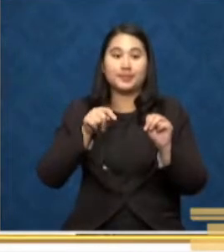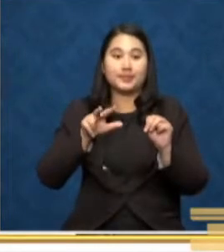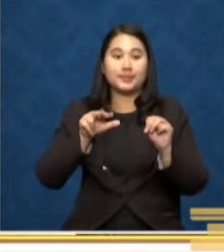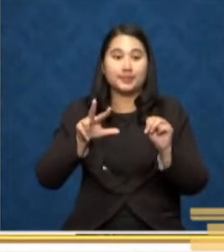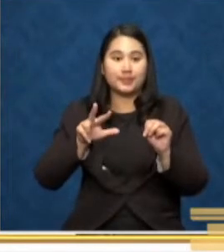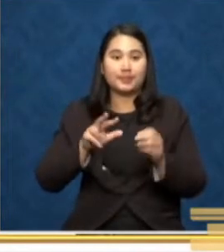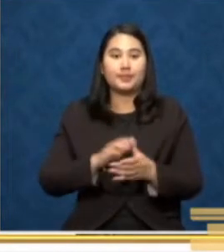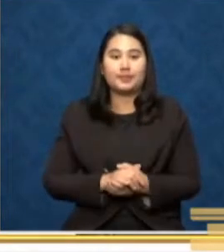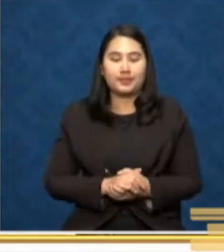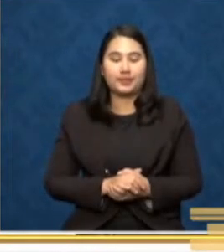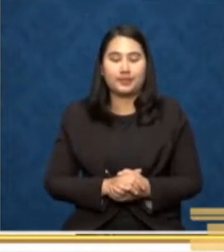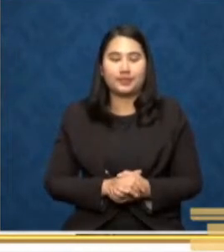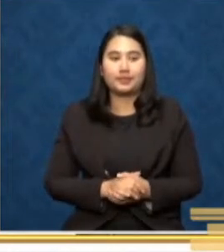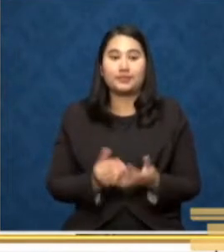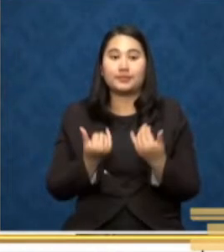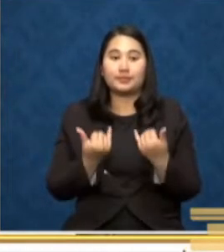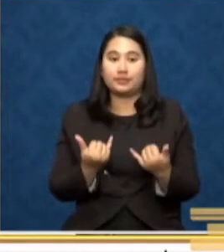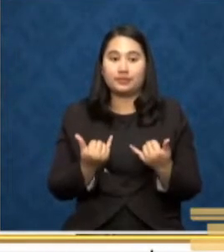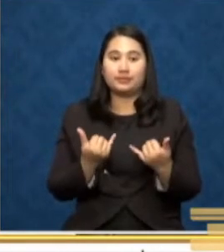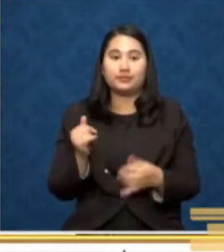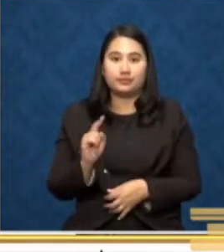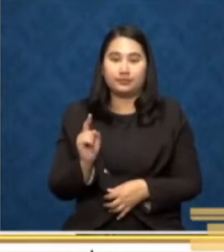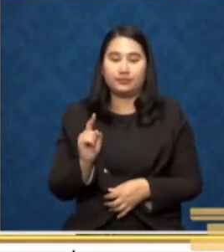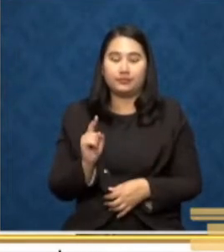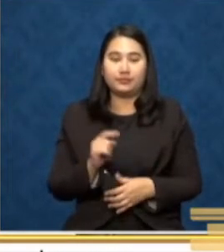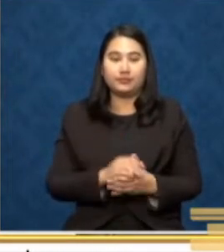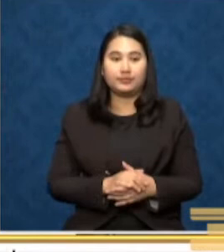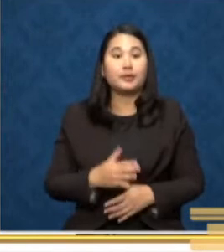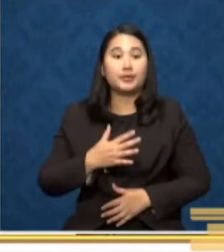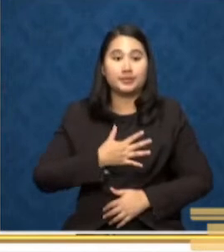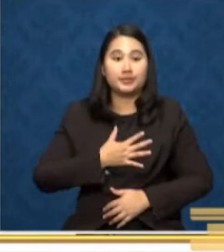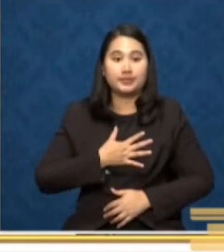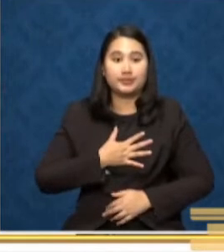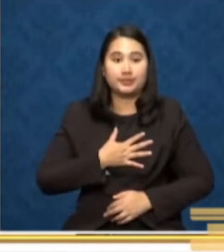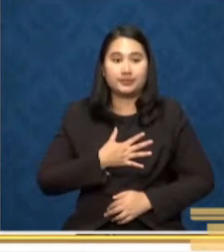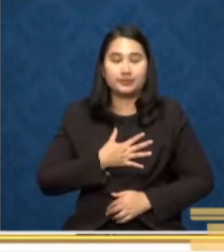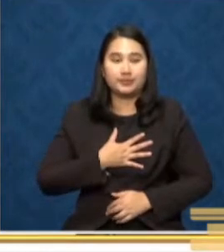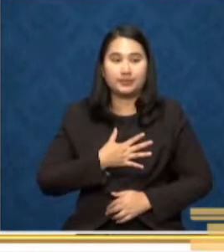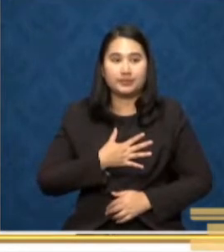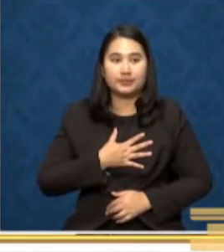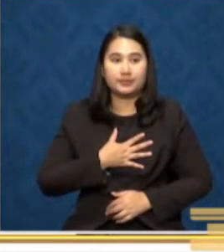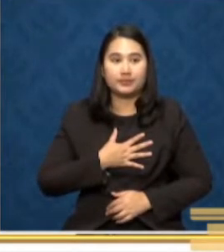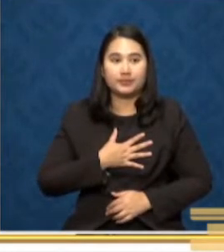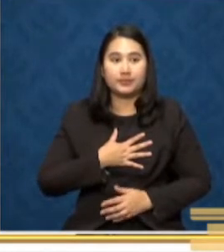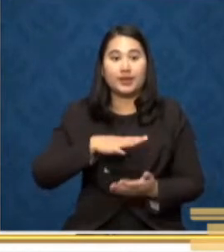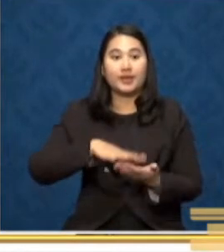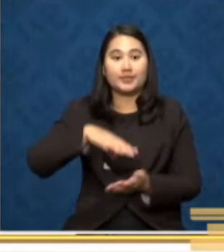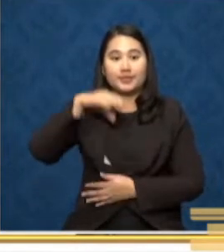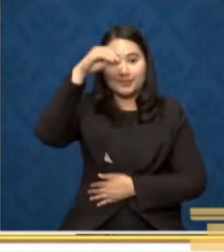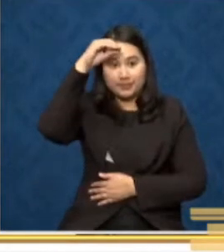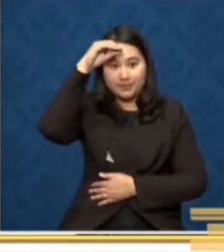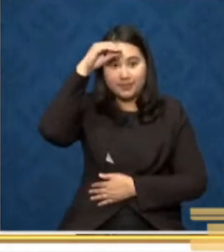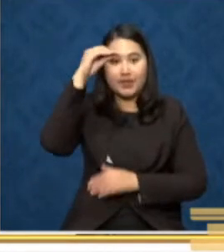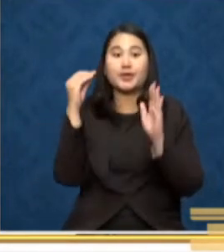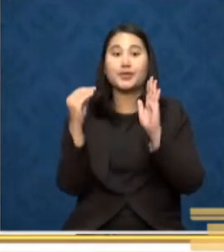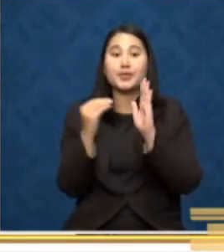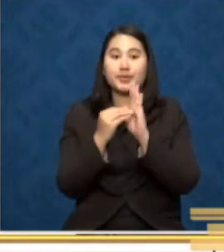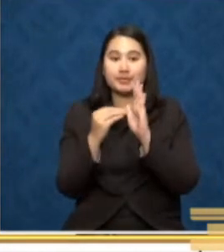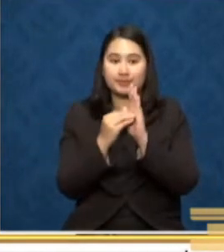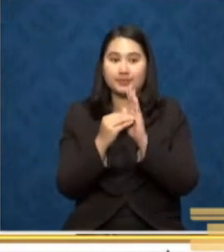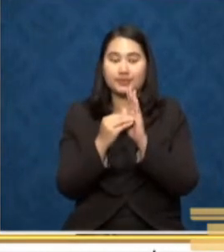านครับและวันนี้เนี่ยผมเองถึงแม้ว่าจะเข้ามาเรียนมาล่ำเรียนในกรุงเทพมหาน